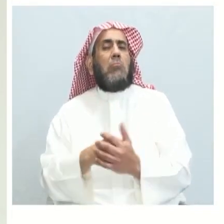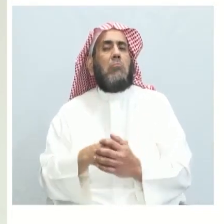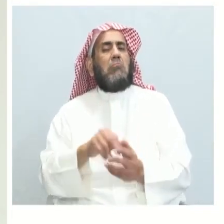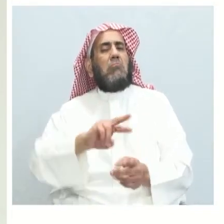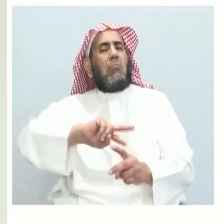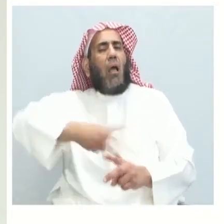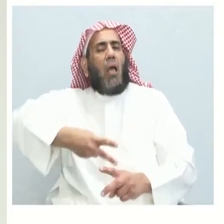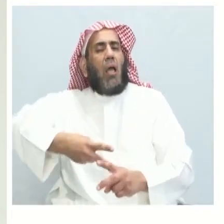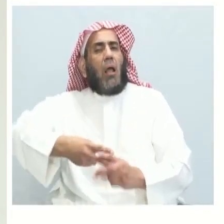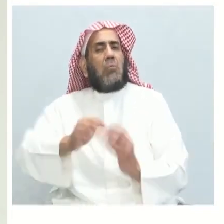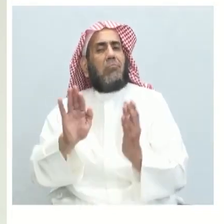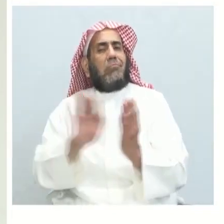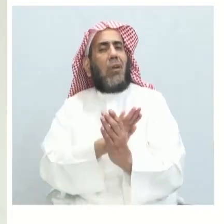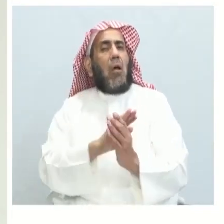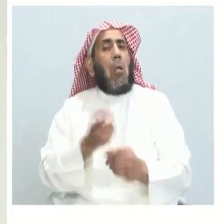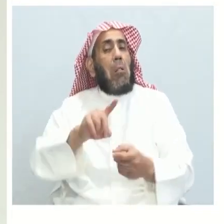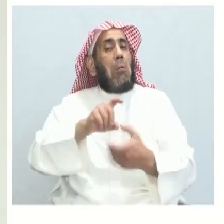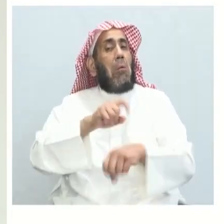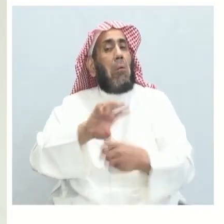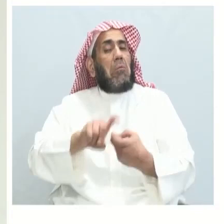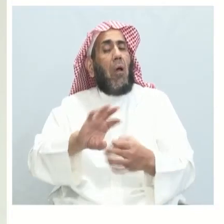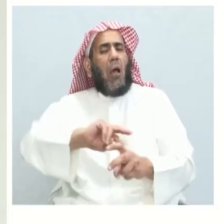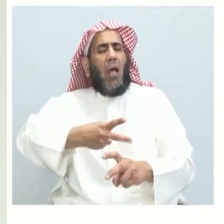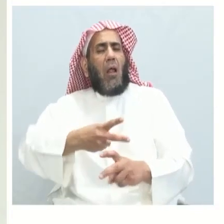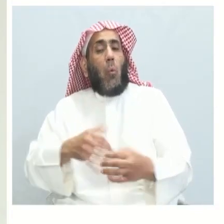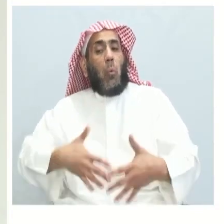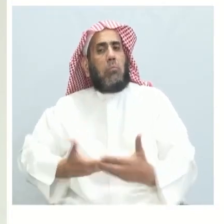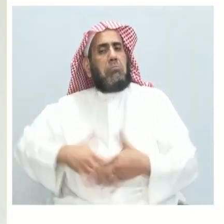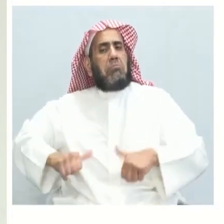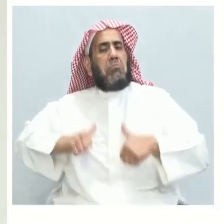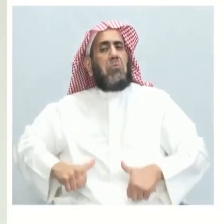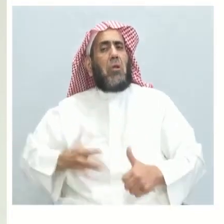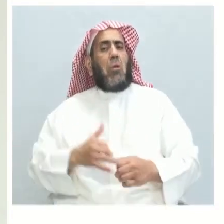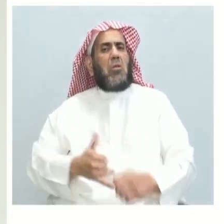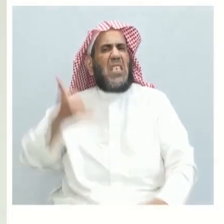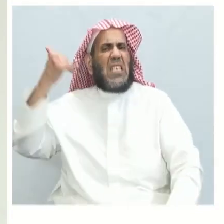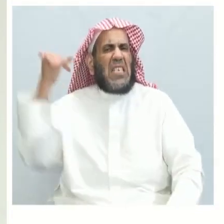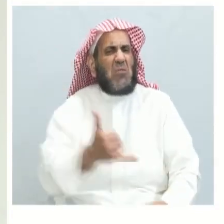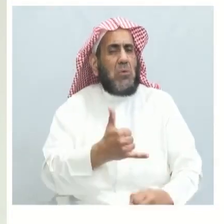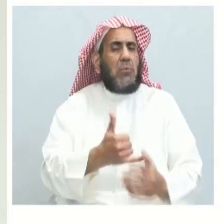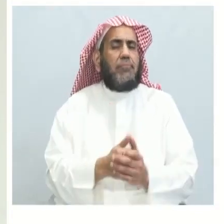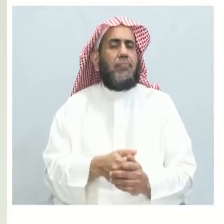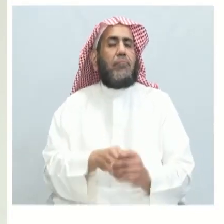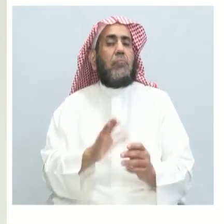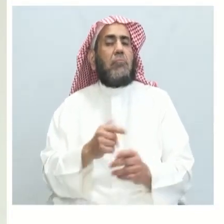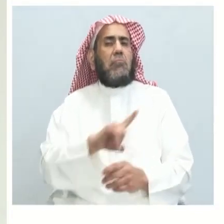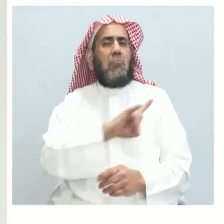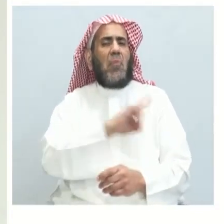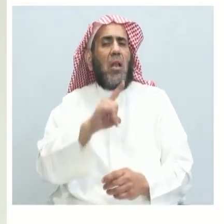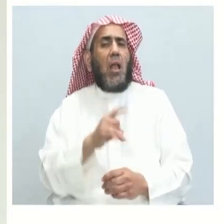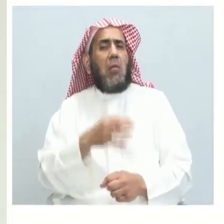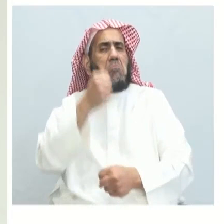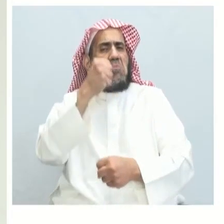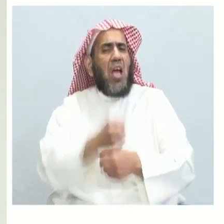غير رايه بعد زياده ماله واراد ان يعني يقتلها او يعني انلا يحفظ